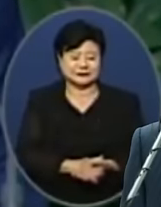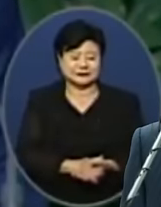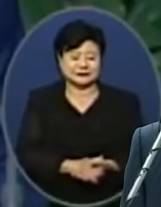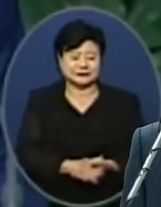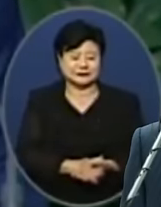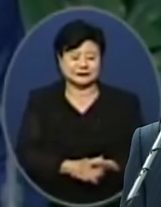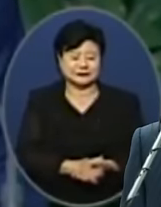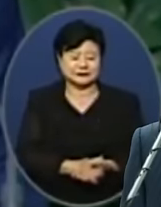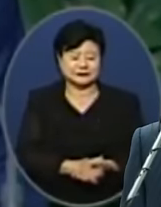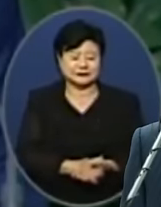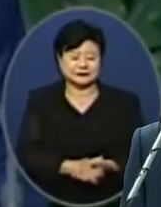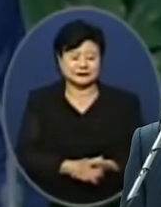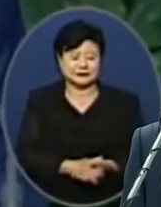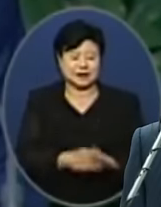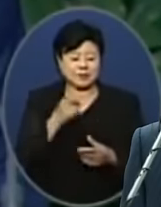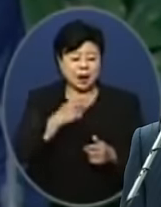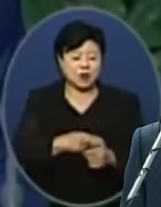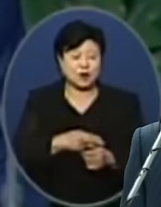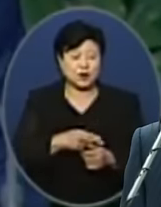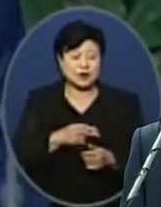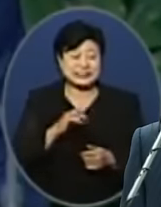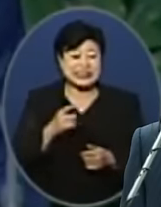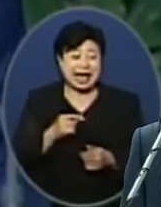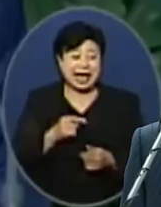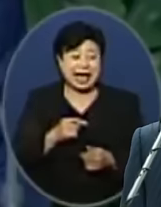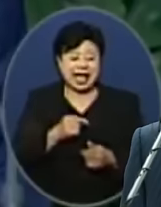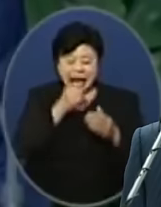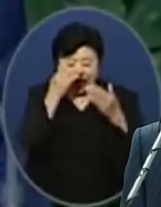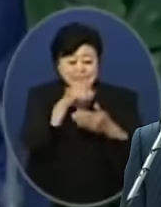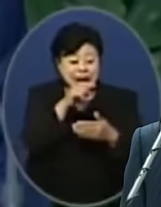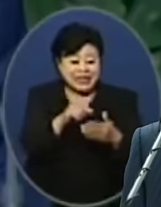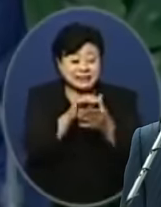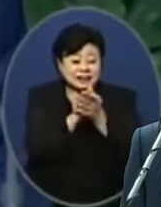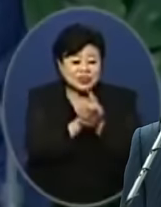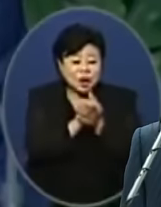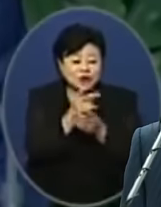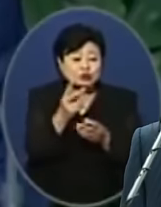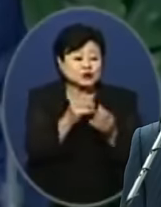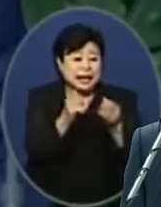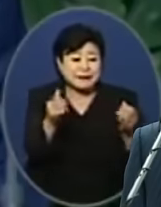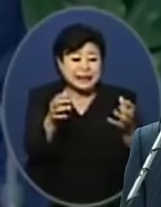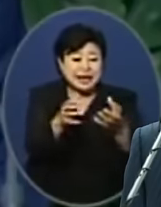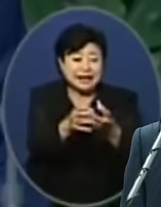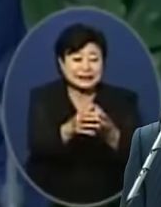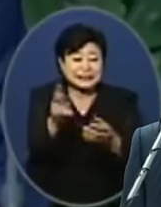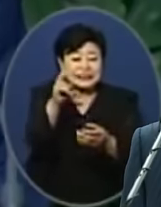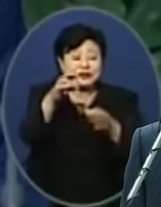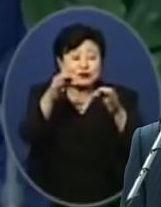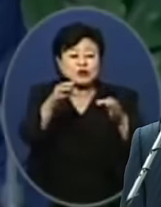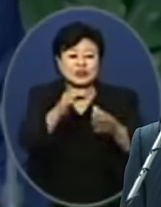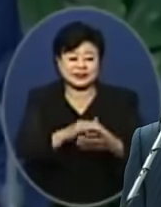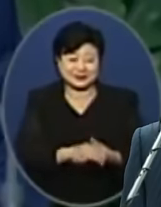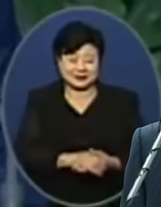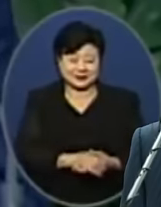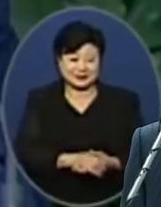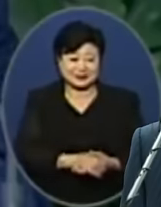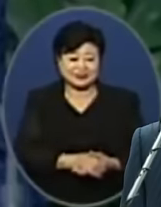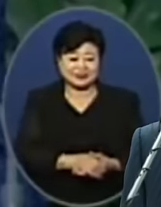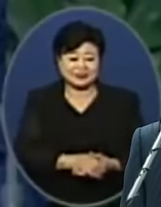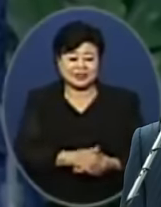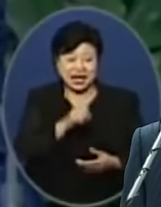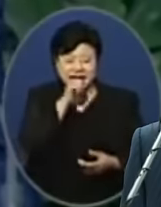그들이 감방 안에서 기도하고 두 사람이 찬송을 불렀었습니다.